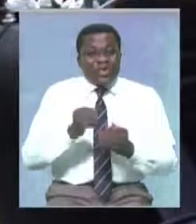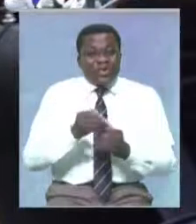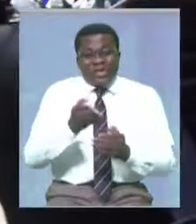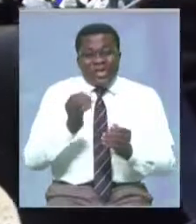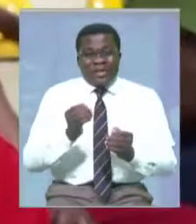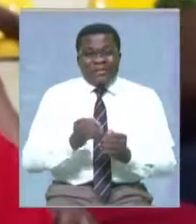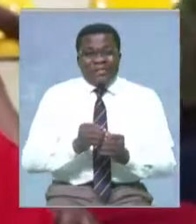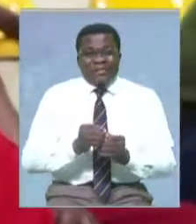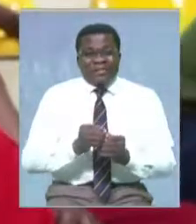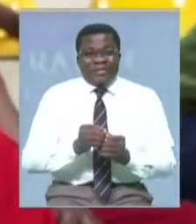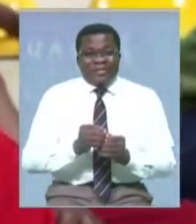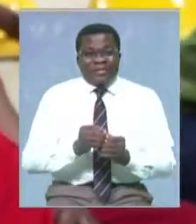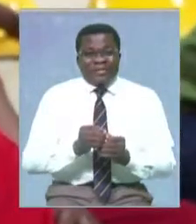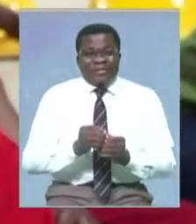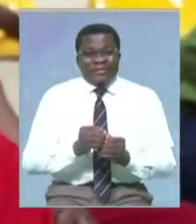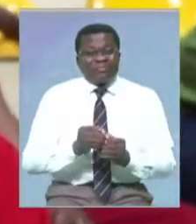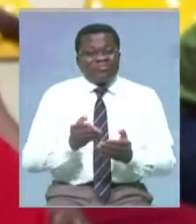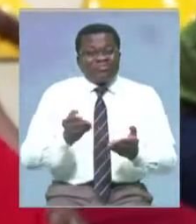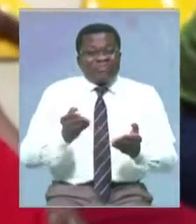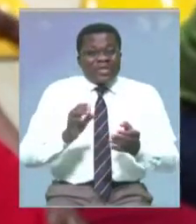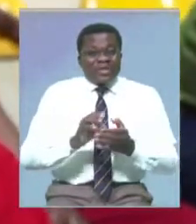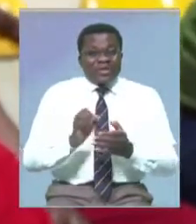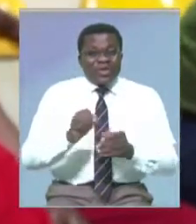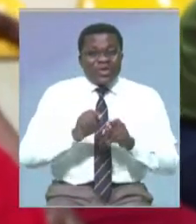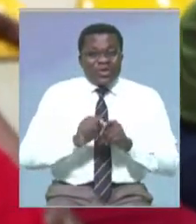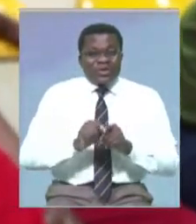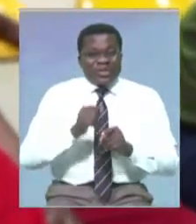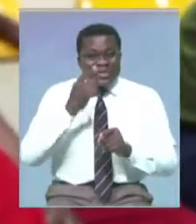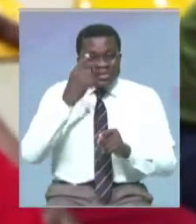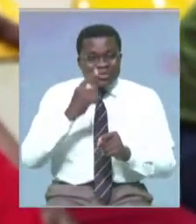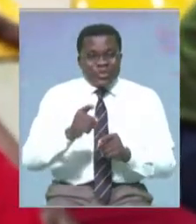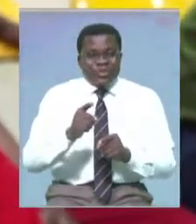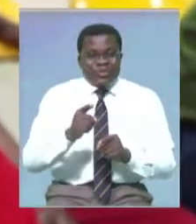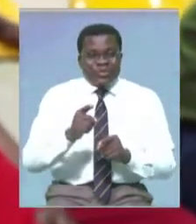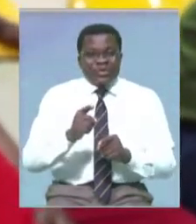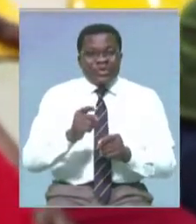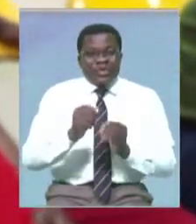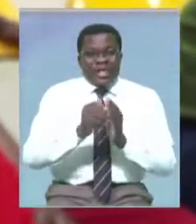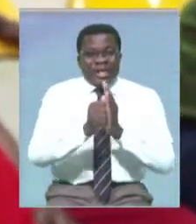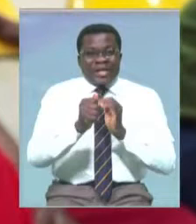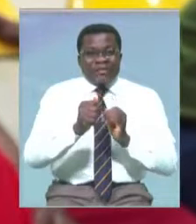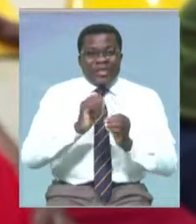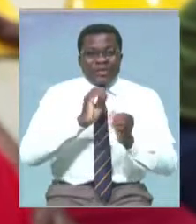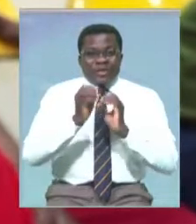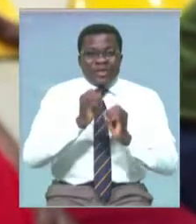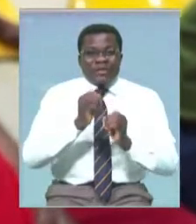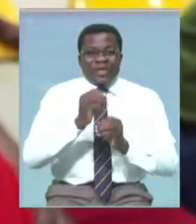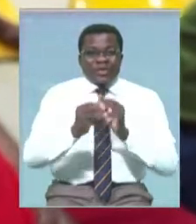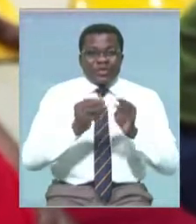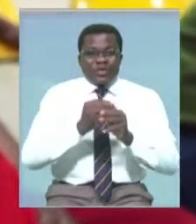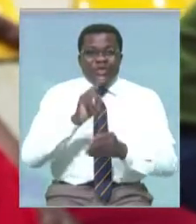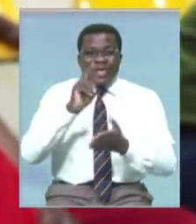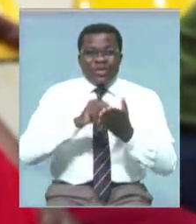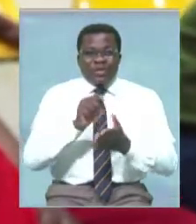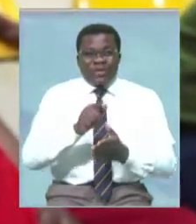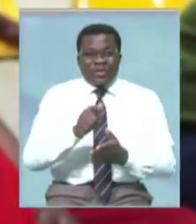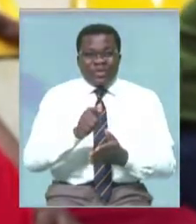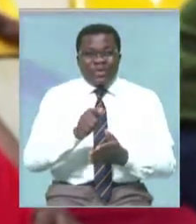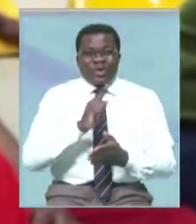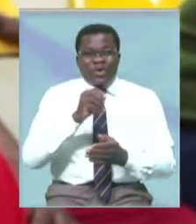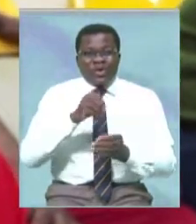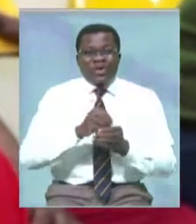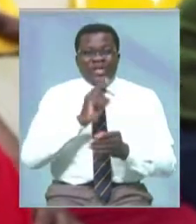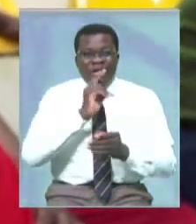heureux. Et aussi pour la qualification du championnat du monde en 2022, on est